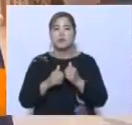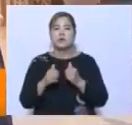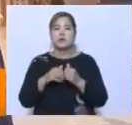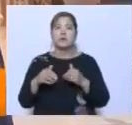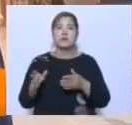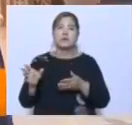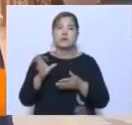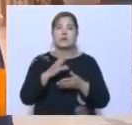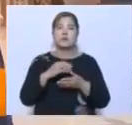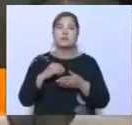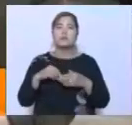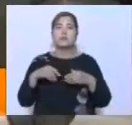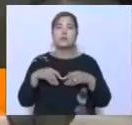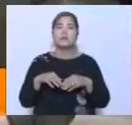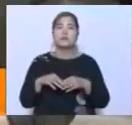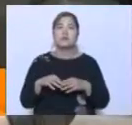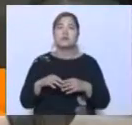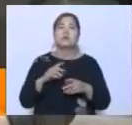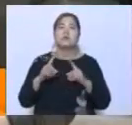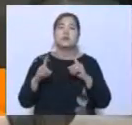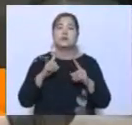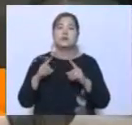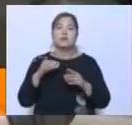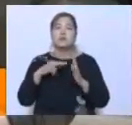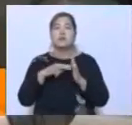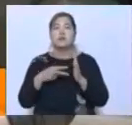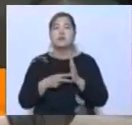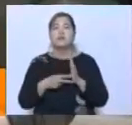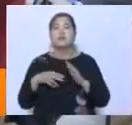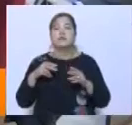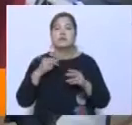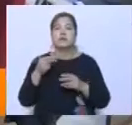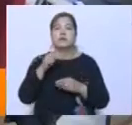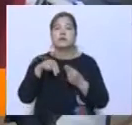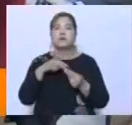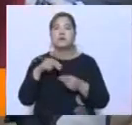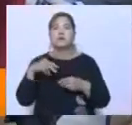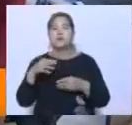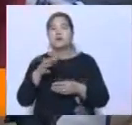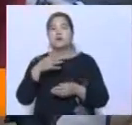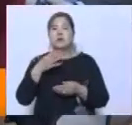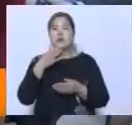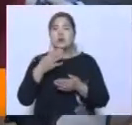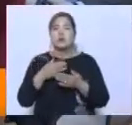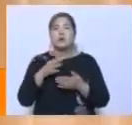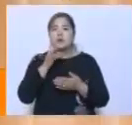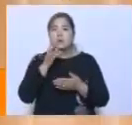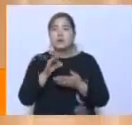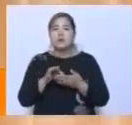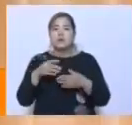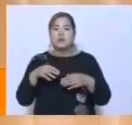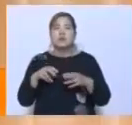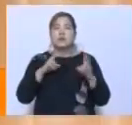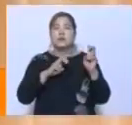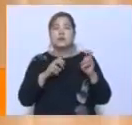нашу предлагаемую систему. После презентации проекта вице-министр финансов ответил на вопросы собравшихся. В частности, были затронуты темы